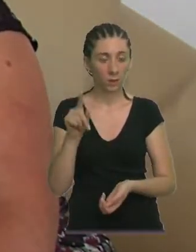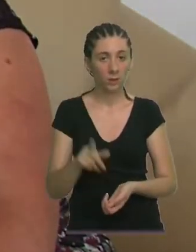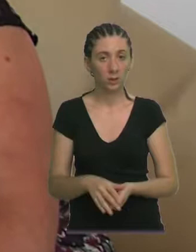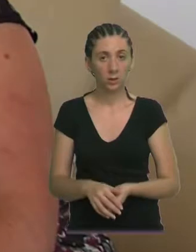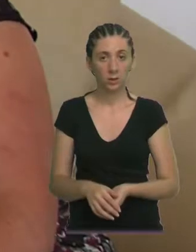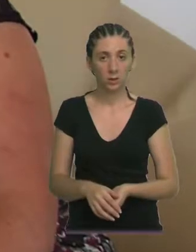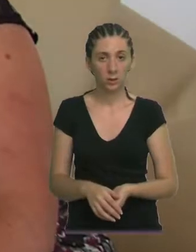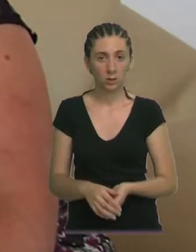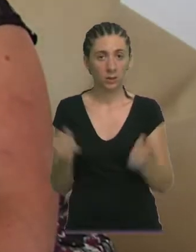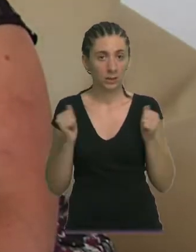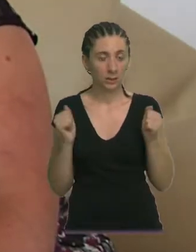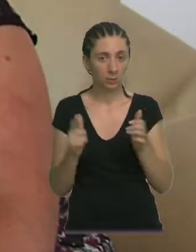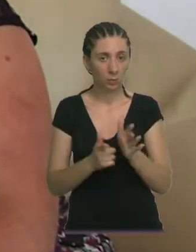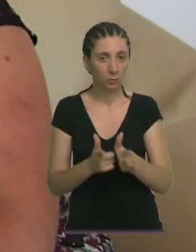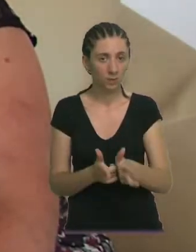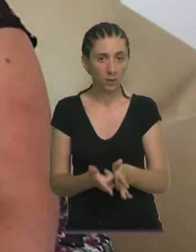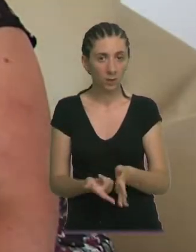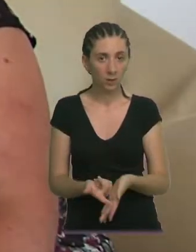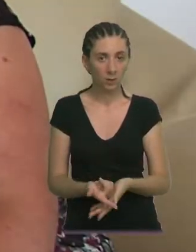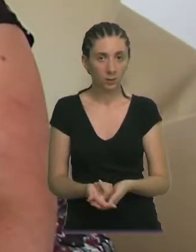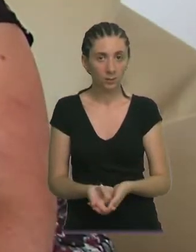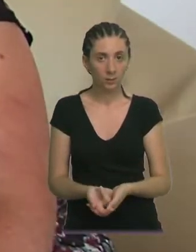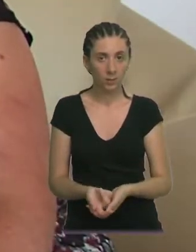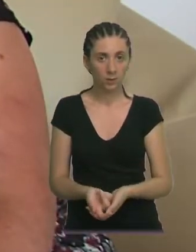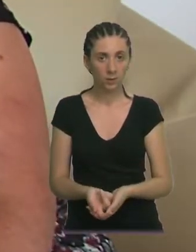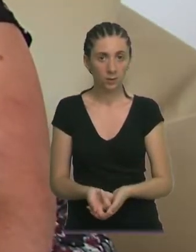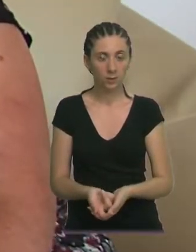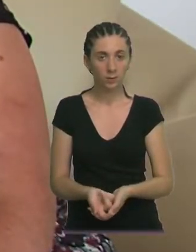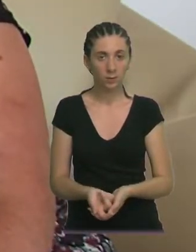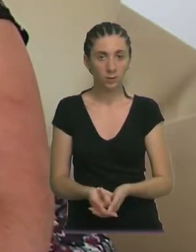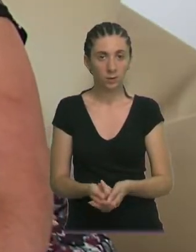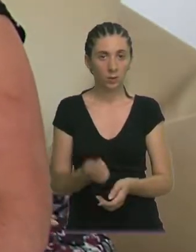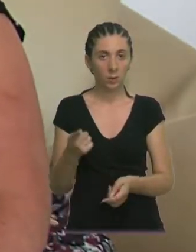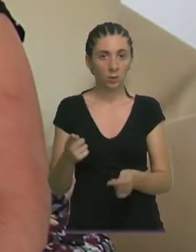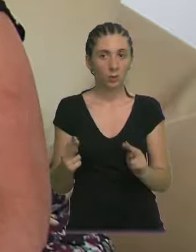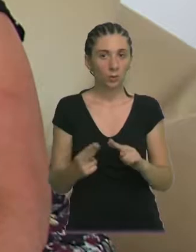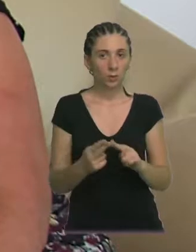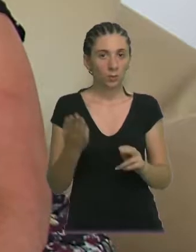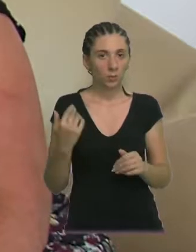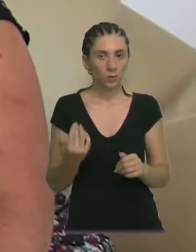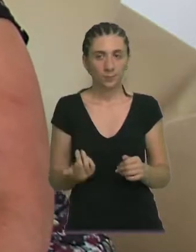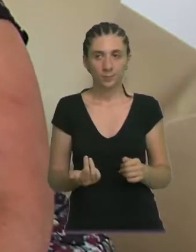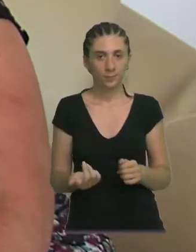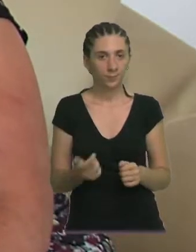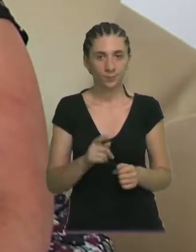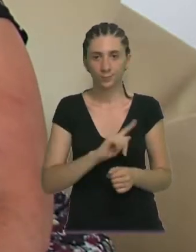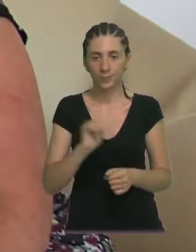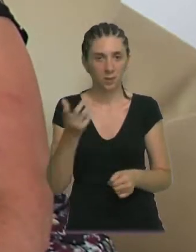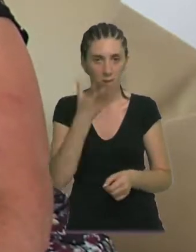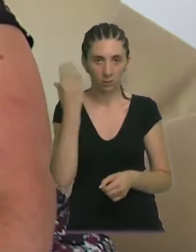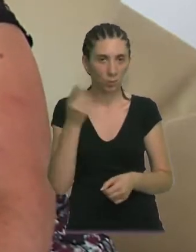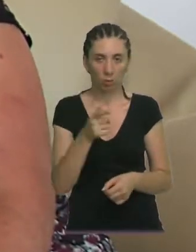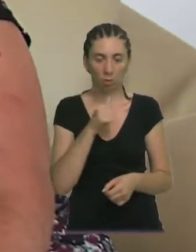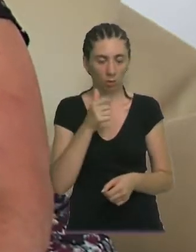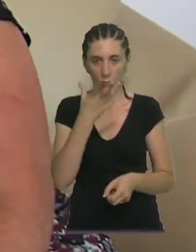20.12. u zimsko vrijeme. Ono, to je susret bio nikad nezaboravljen, to